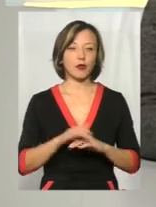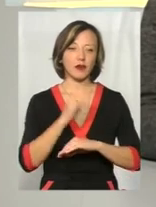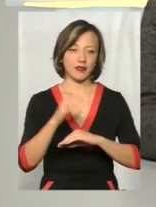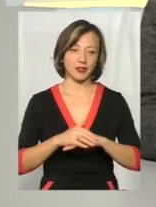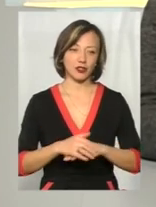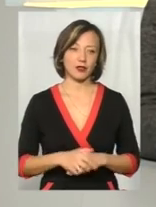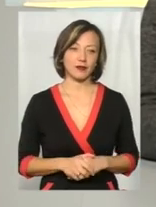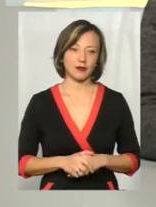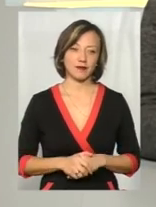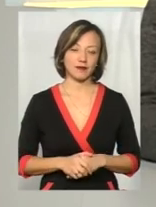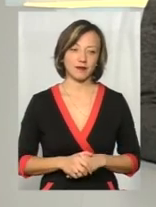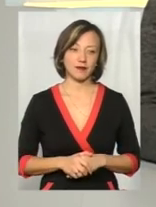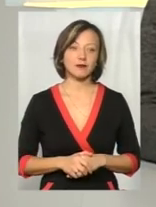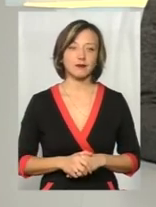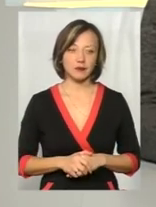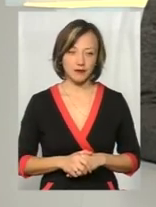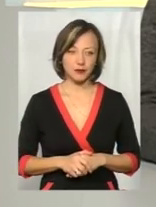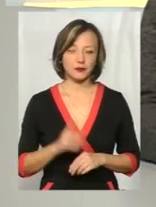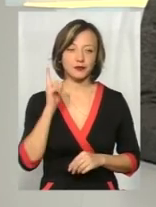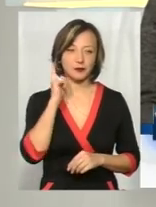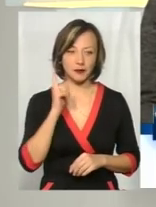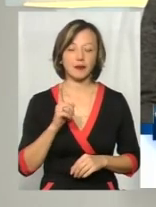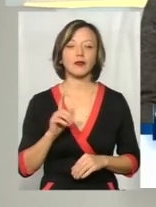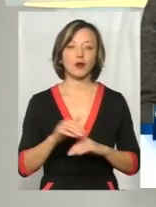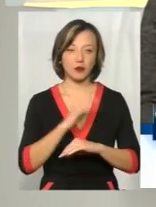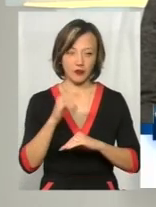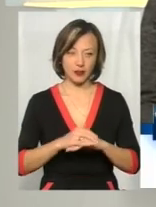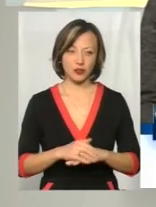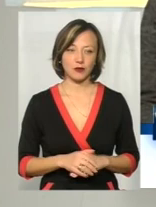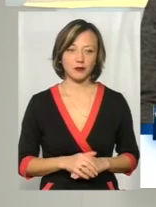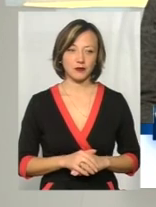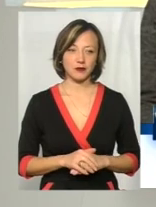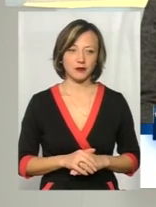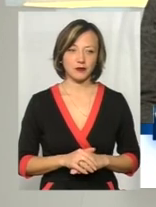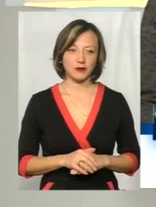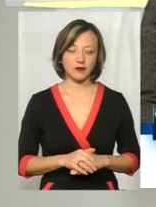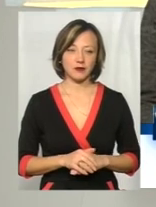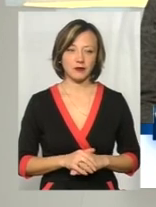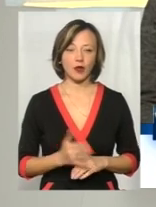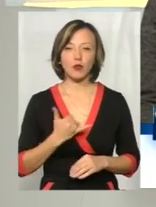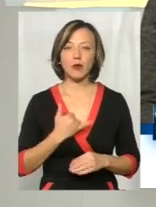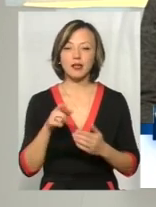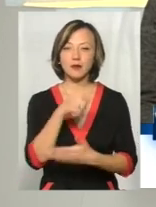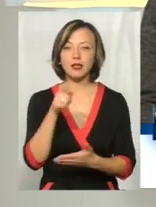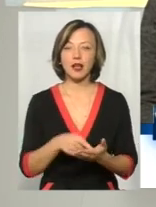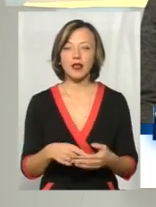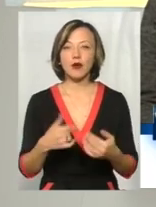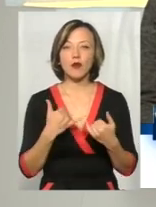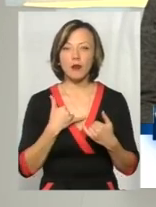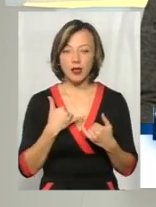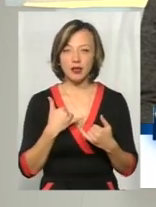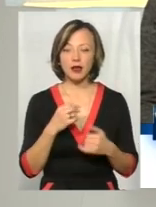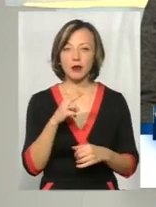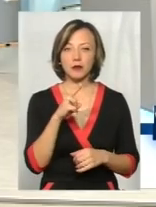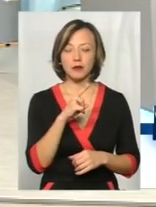вечір. Є в нас дзвінок? Алло, так? Добрий вечір. Добре. У мене таке запитання. У мене